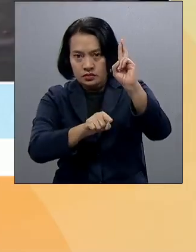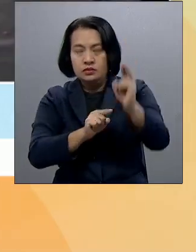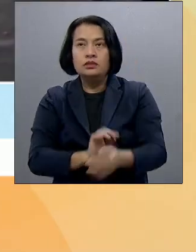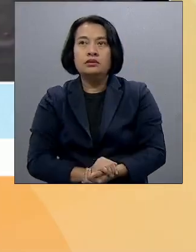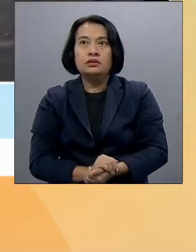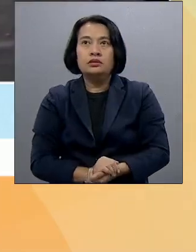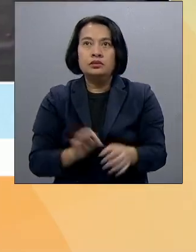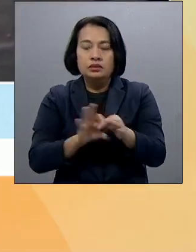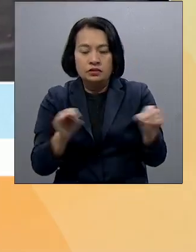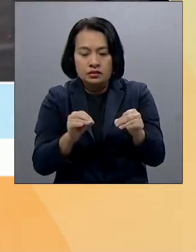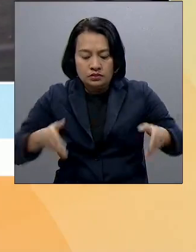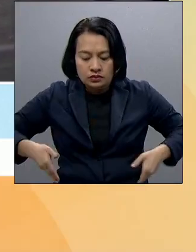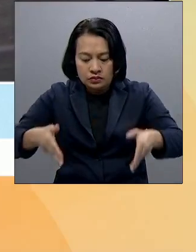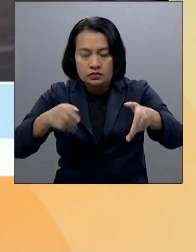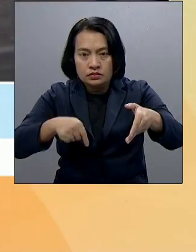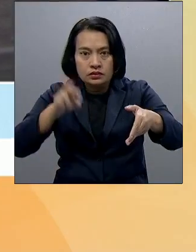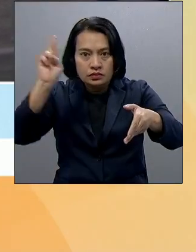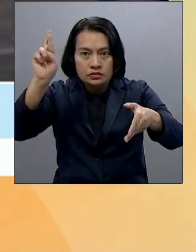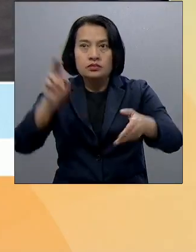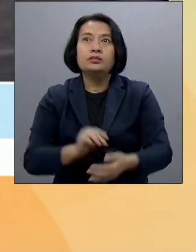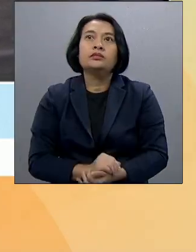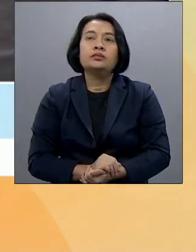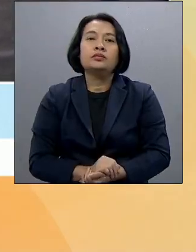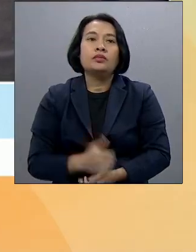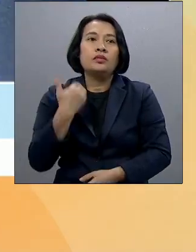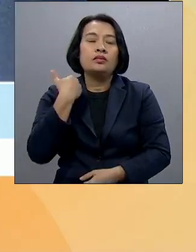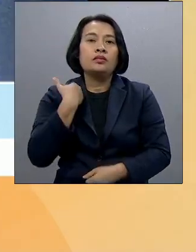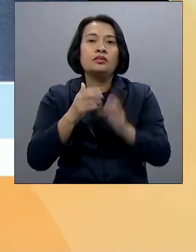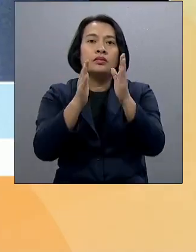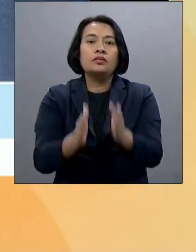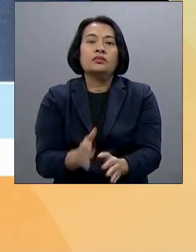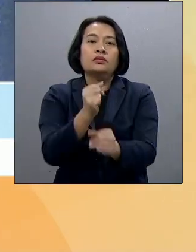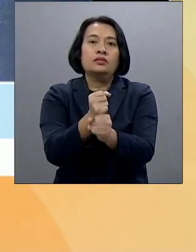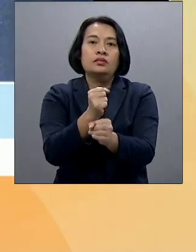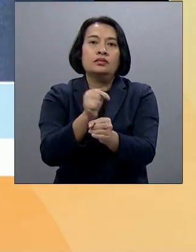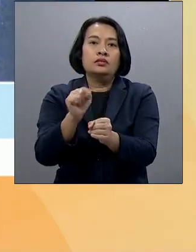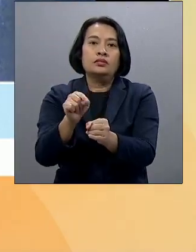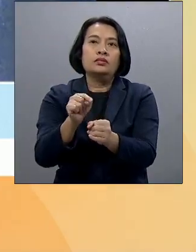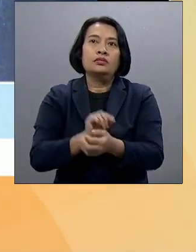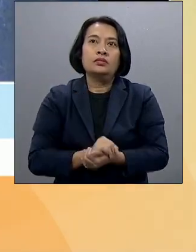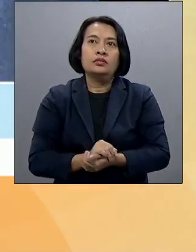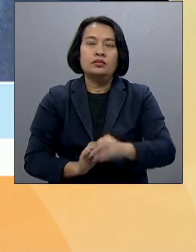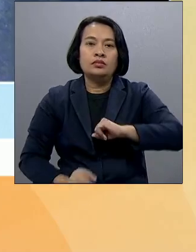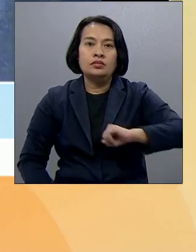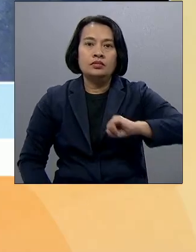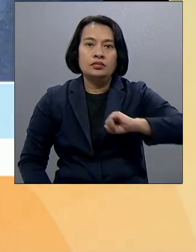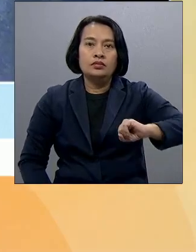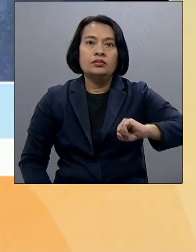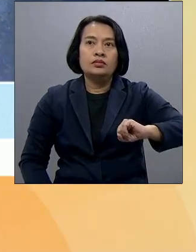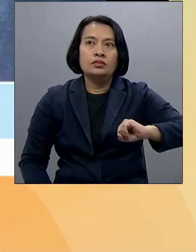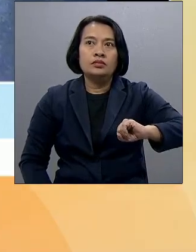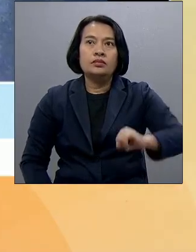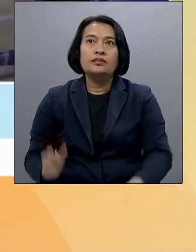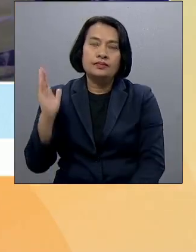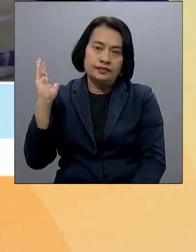ทะนงมากประมาณนั้นนะครับ ท างเราก็จะมีเจ้าหน้าที่ไอ้บล็อกทางขึ้นสันเขื่อนด้านซ้ายมือนะครับด้านซ้ายของเขื่อน